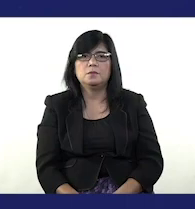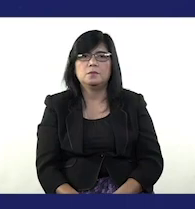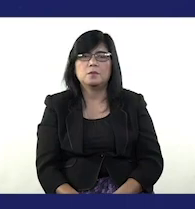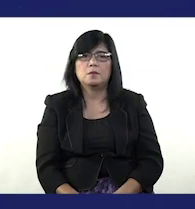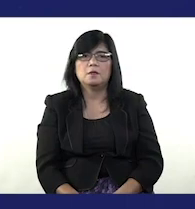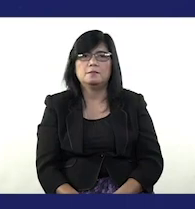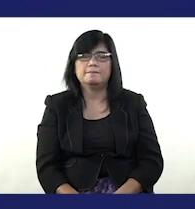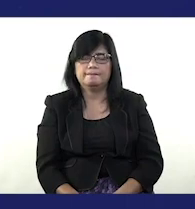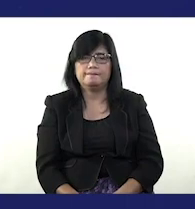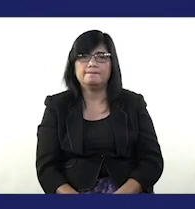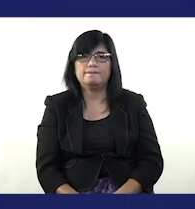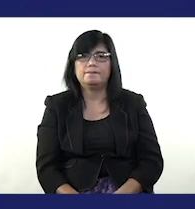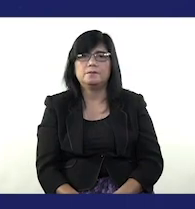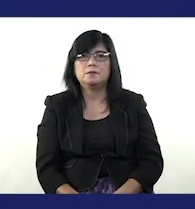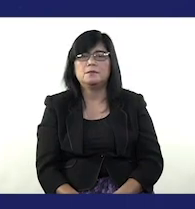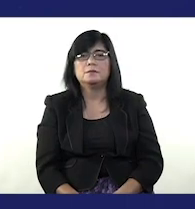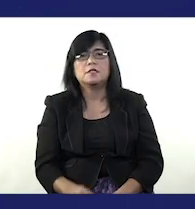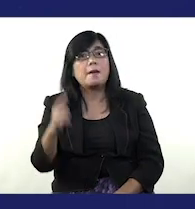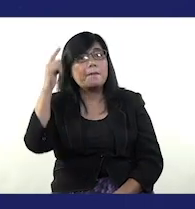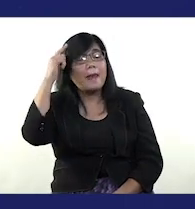Hai saya pelajari di sini bagi